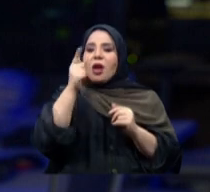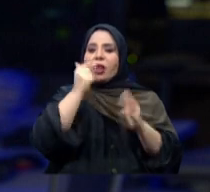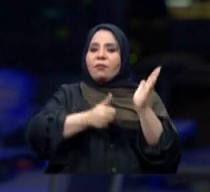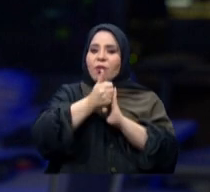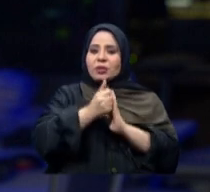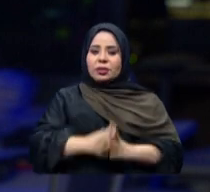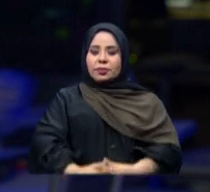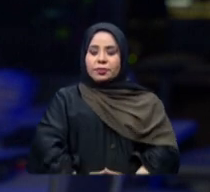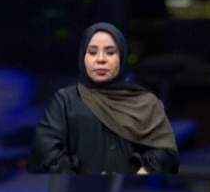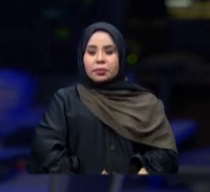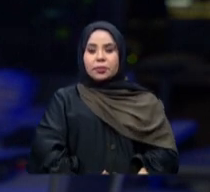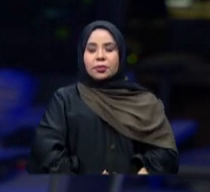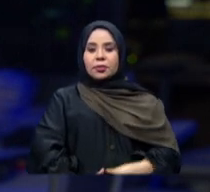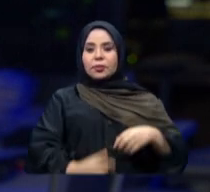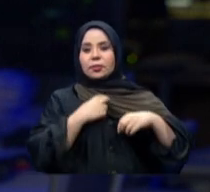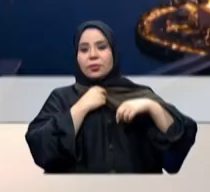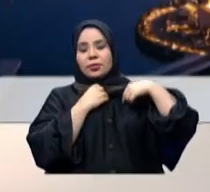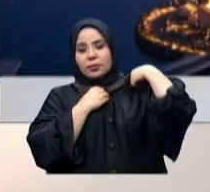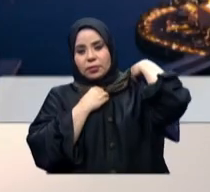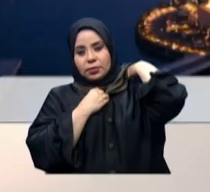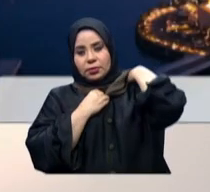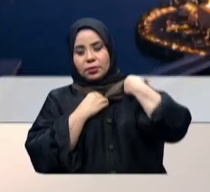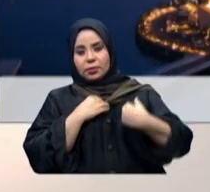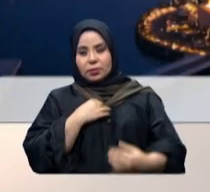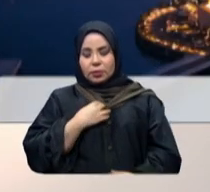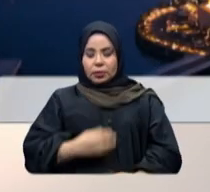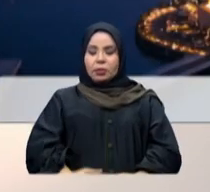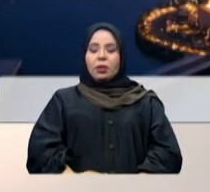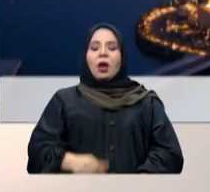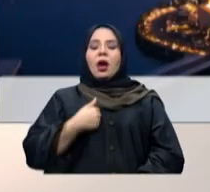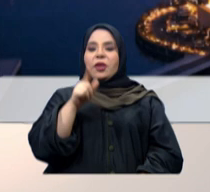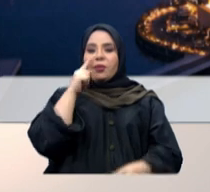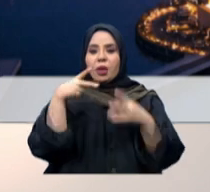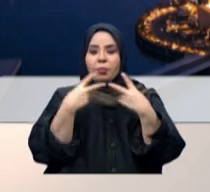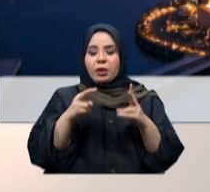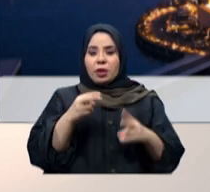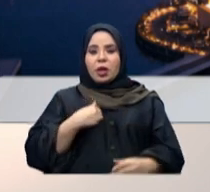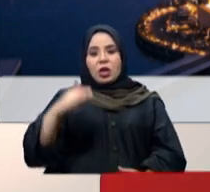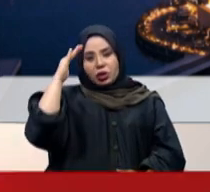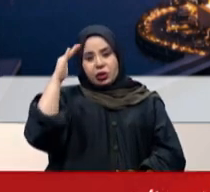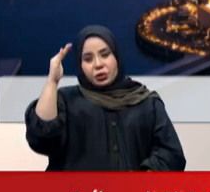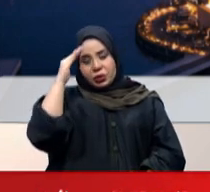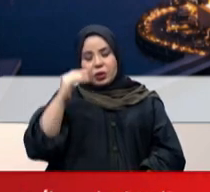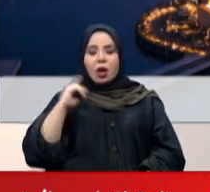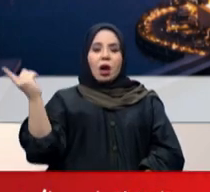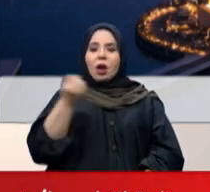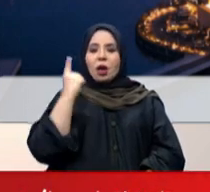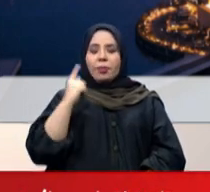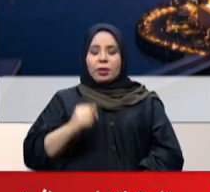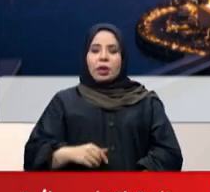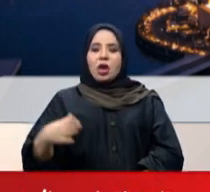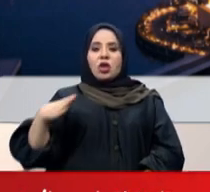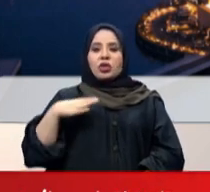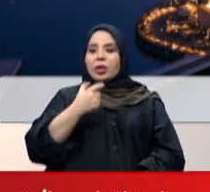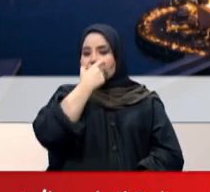الفوز بها؟ في البداية أحب أشكر سيدي صاحب السمو الملكي الأمير سلمان بن حمد آل